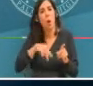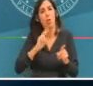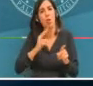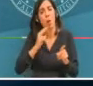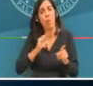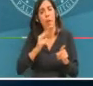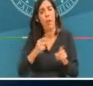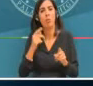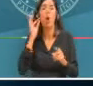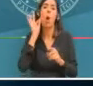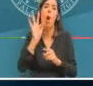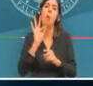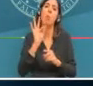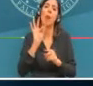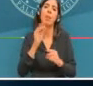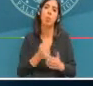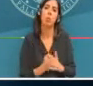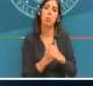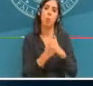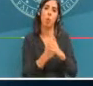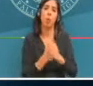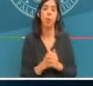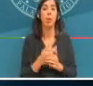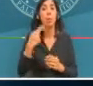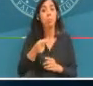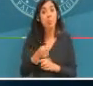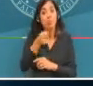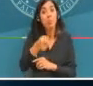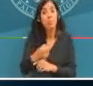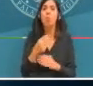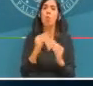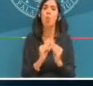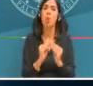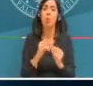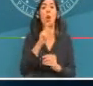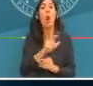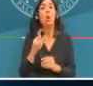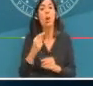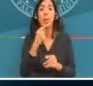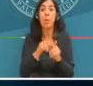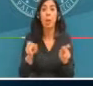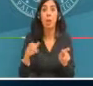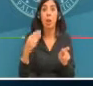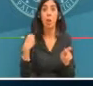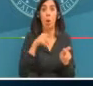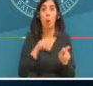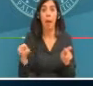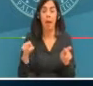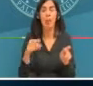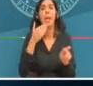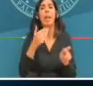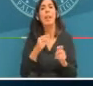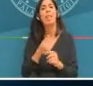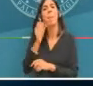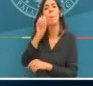attraverso l'agenzia delle entrate come sapete è un sistema che abbiamo già usato tra quelli sperimentati si è rivelato